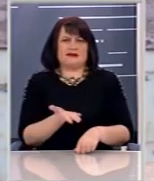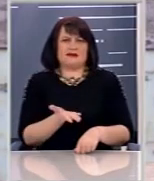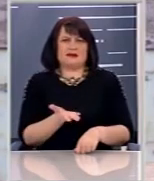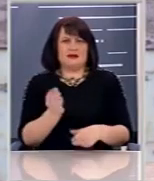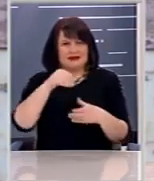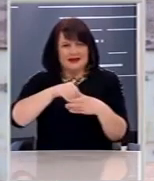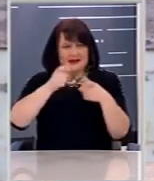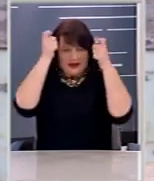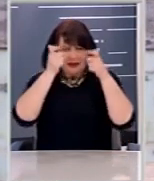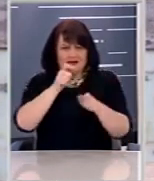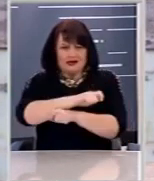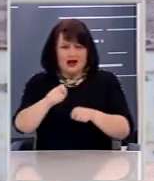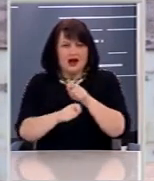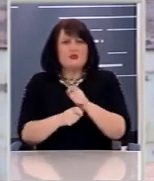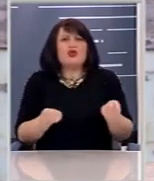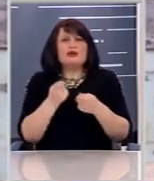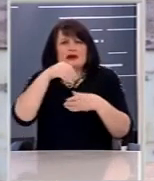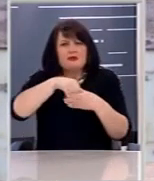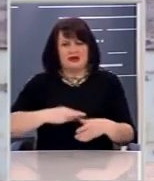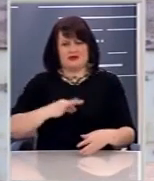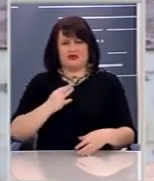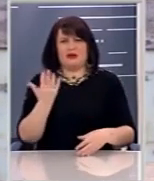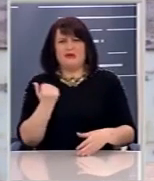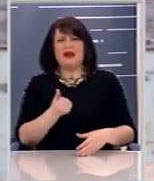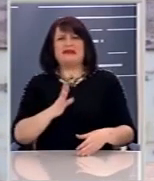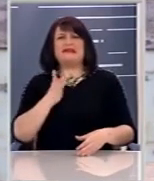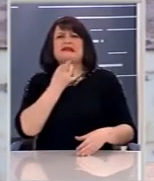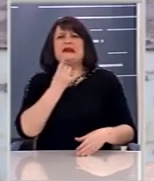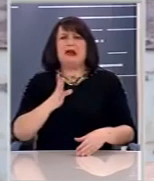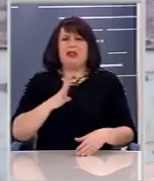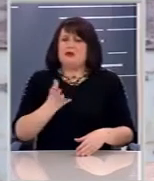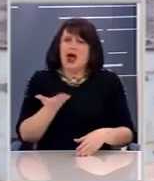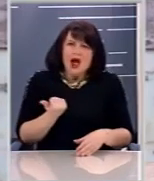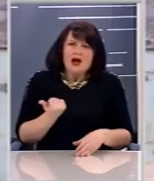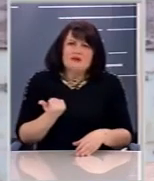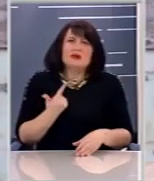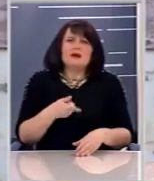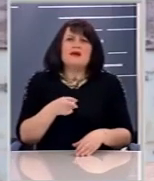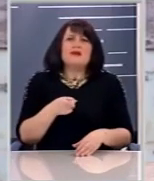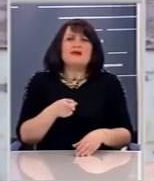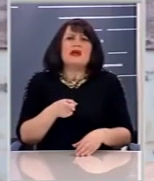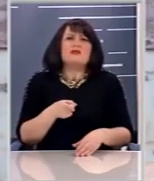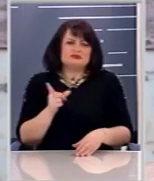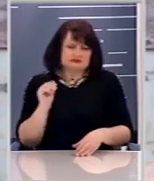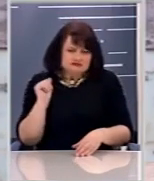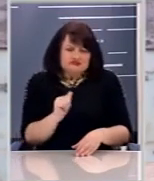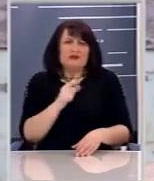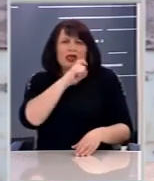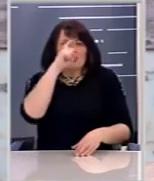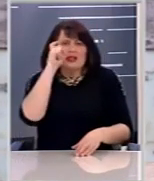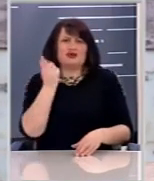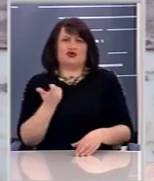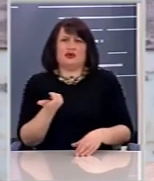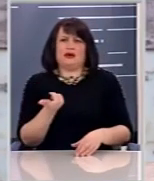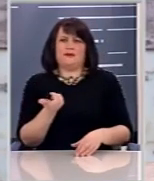γάμο καταπίεσης, αναξιοπρέπειας και απανθρωπιάς. Σε αυτές λοιπόν τις χώρες, τις 9 που είναι